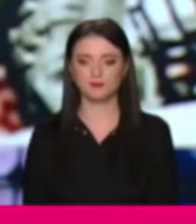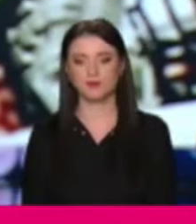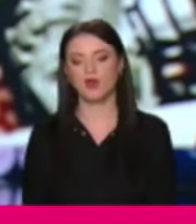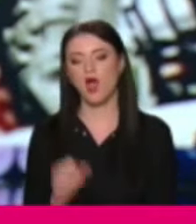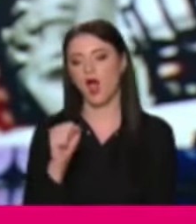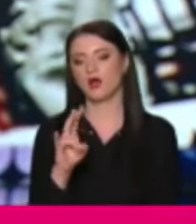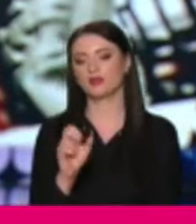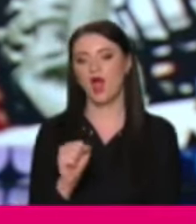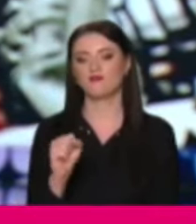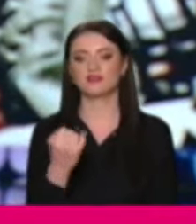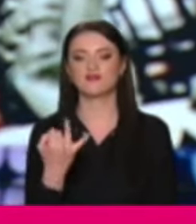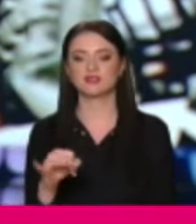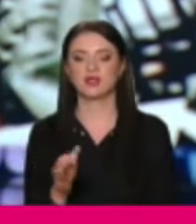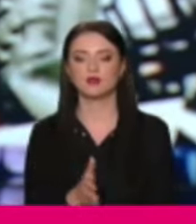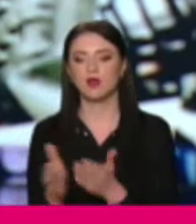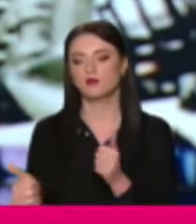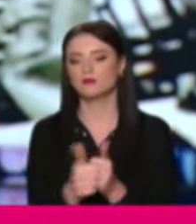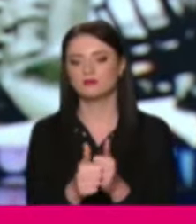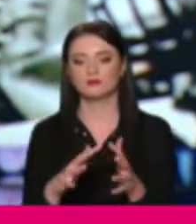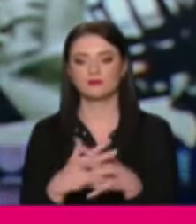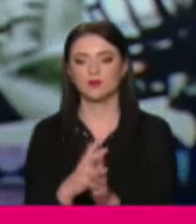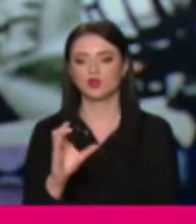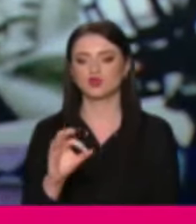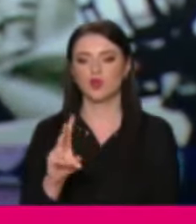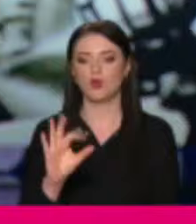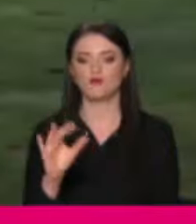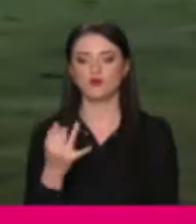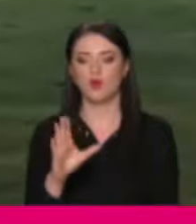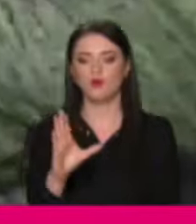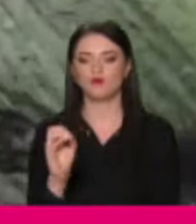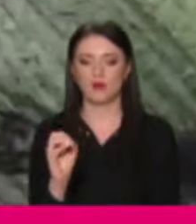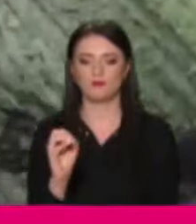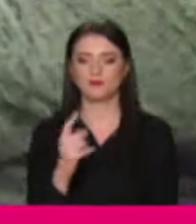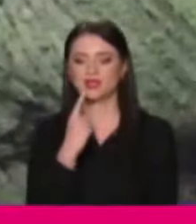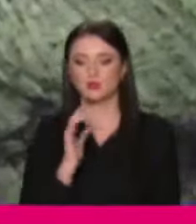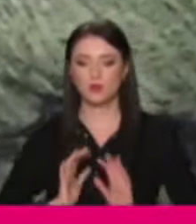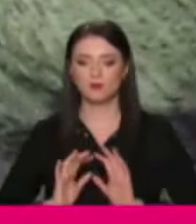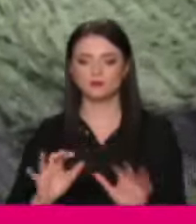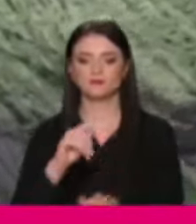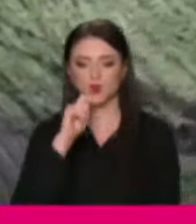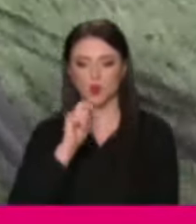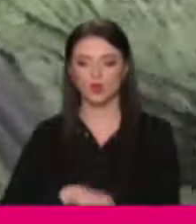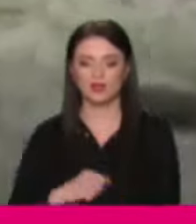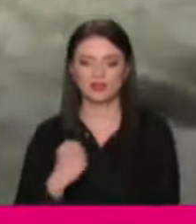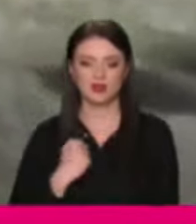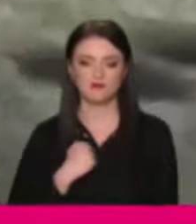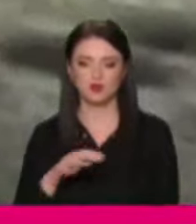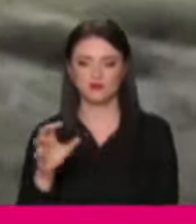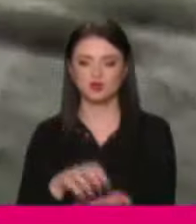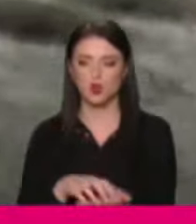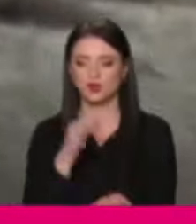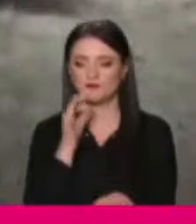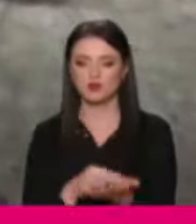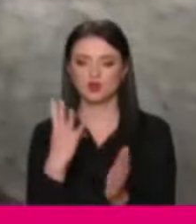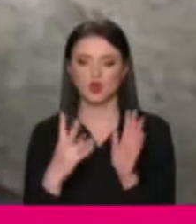А на Авдіївському напрямку поблизу населеного пункту Соловйове окупанти спробували відкинути українських оборонців у зоні відповідальності 47-ї